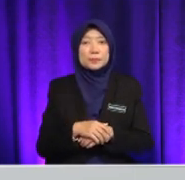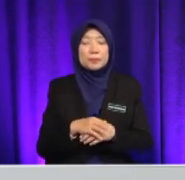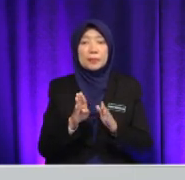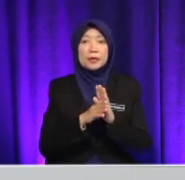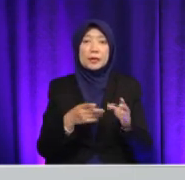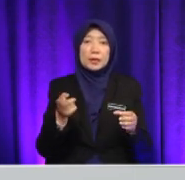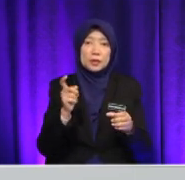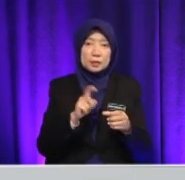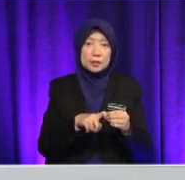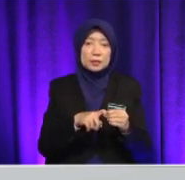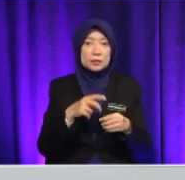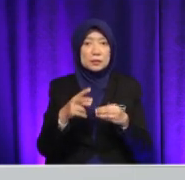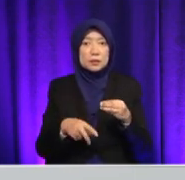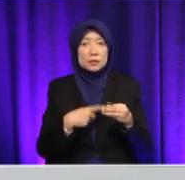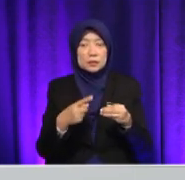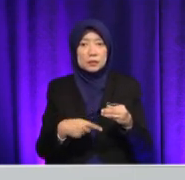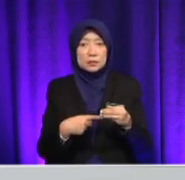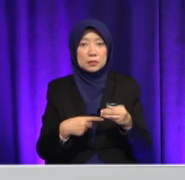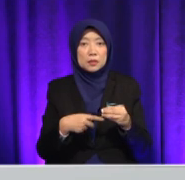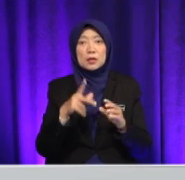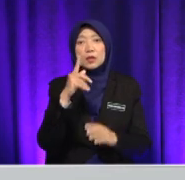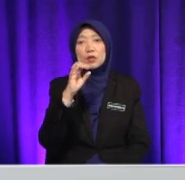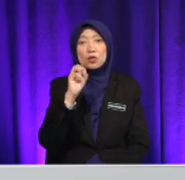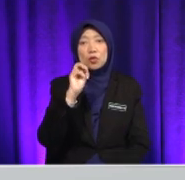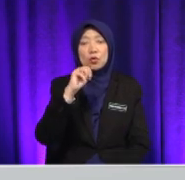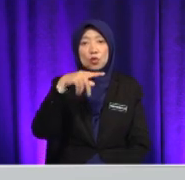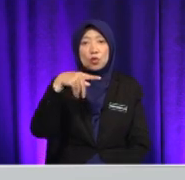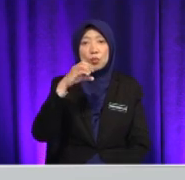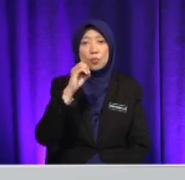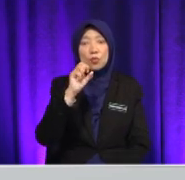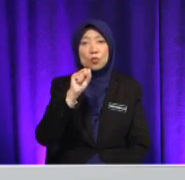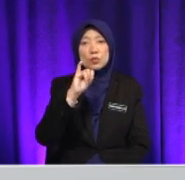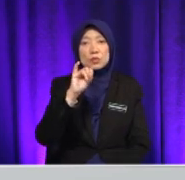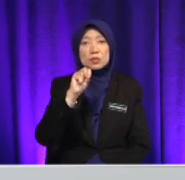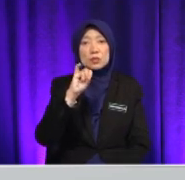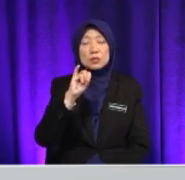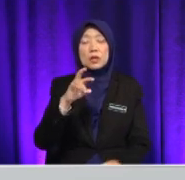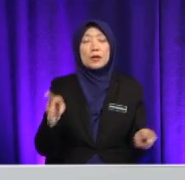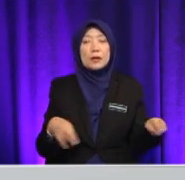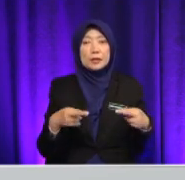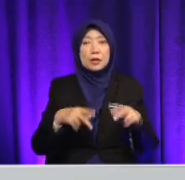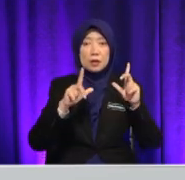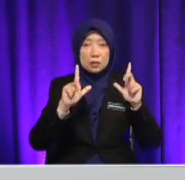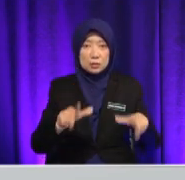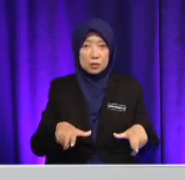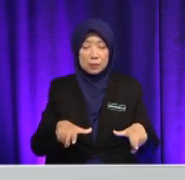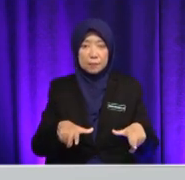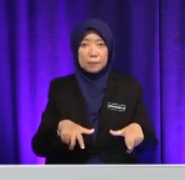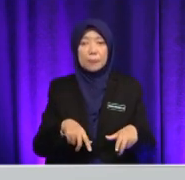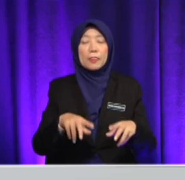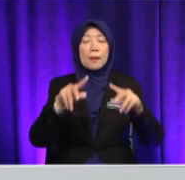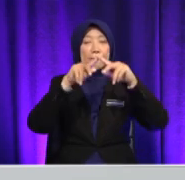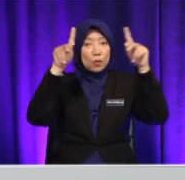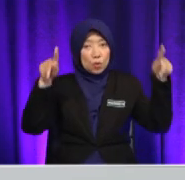berkaitan dengan eee komposisi letak lah oke Raja Dua menunjukkan hasil cetakan high komposisi letak sebuah poster